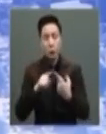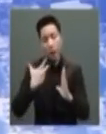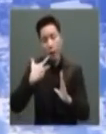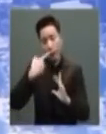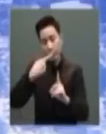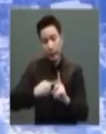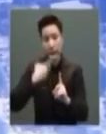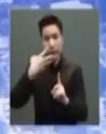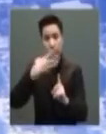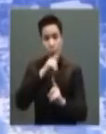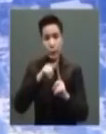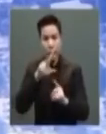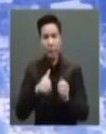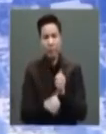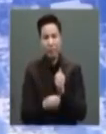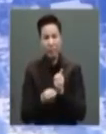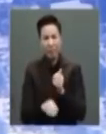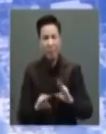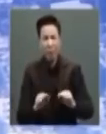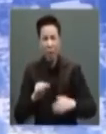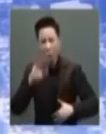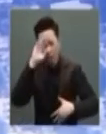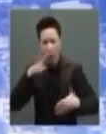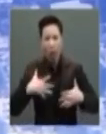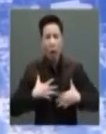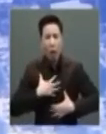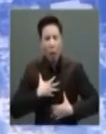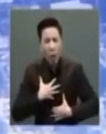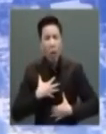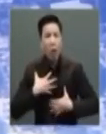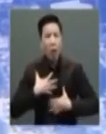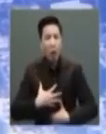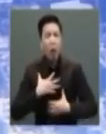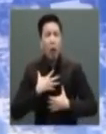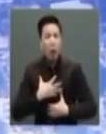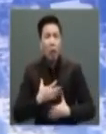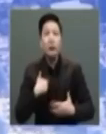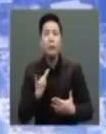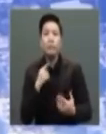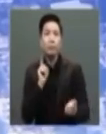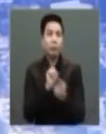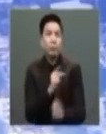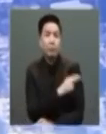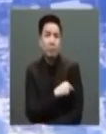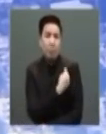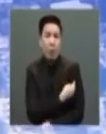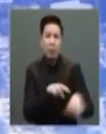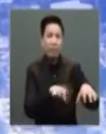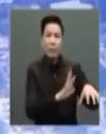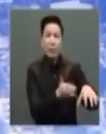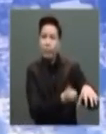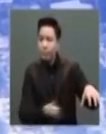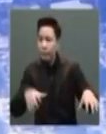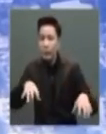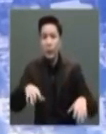ซึ่งหนึ่งในวงสังสรรค์นั้นมีผู้ที่ยืนยันว่ามีการติดเชื้อโควิด-19 รายก่อนหน้านี้แล้วก็พบว่าจากการ